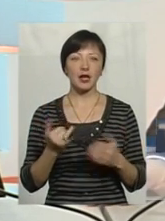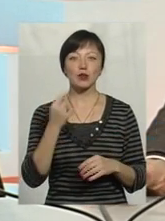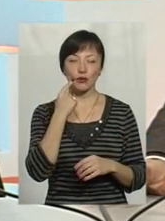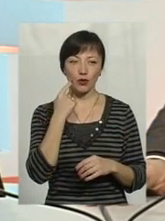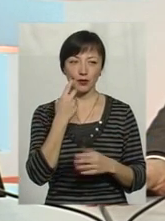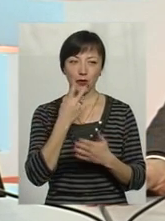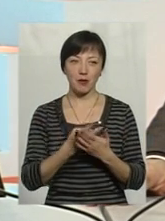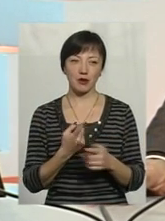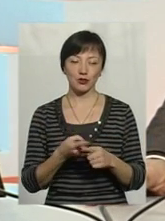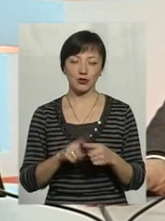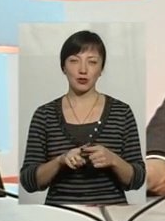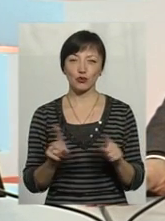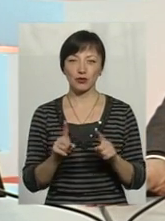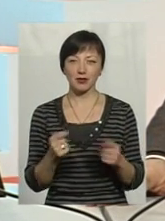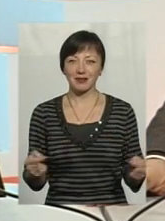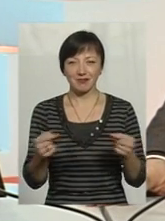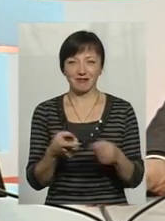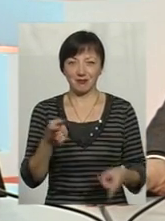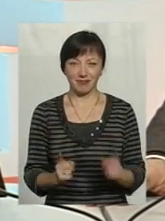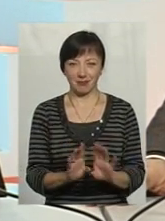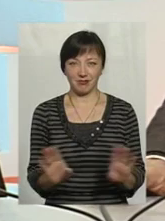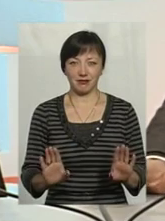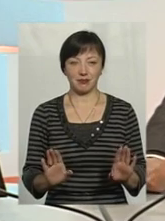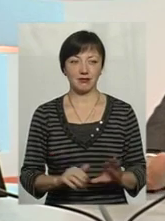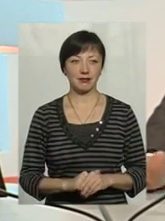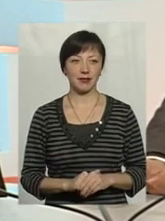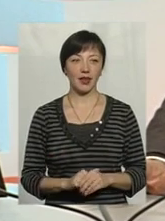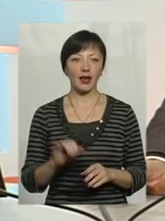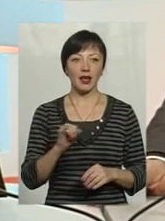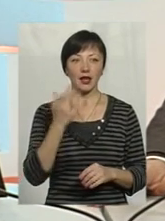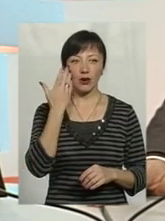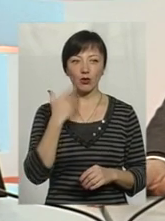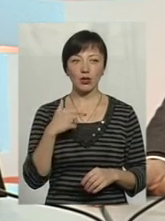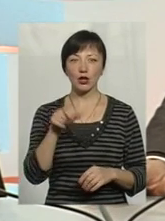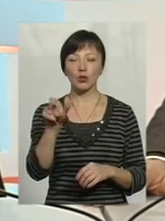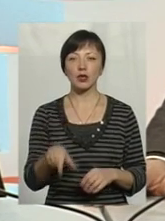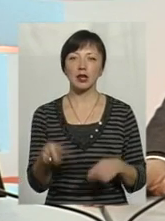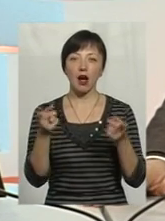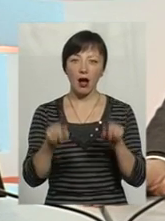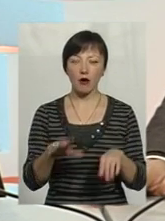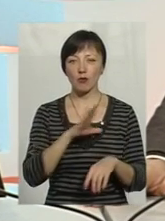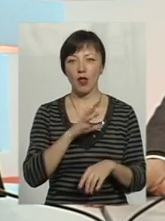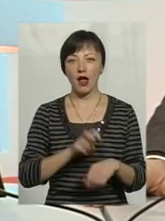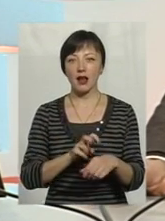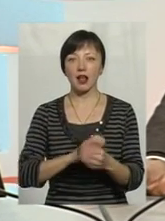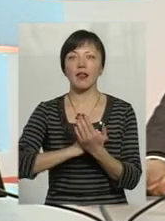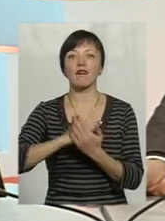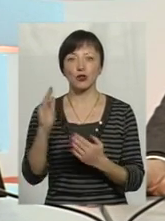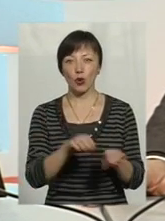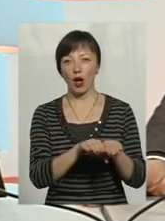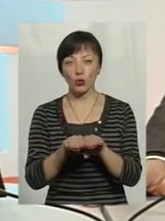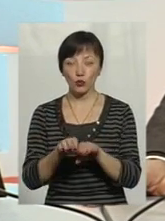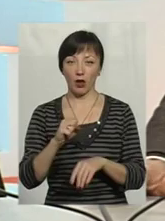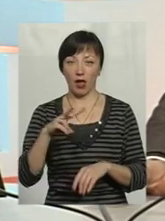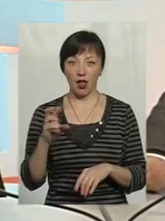совість побачить це, що воно не відповідає дійсності. І коли людина, хай би вона була лікарем найвищого гатунку,